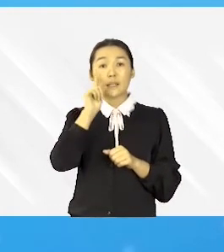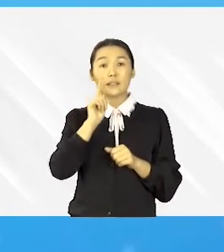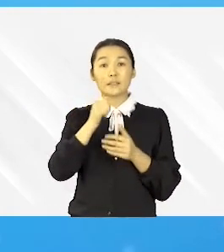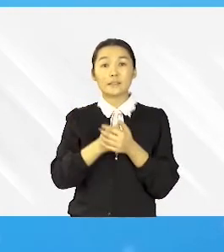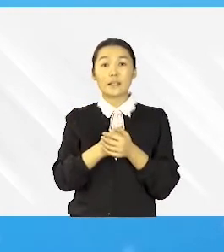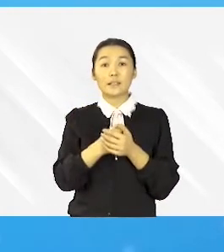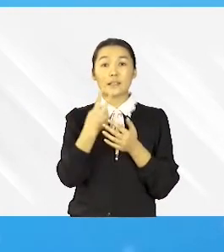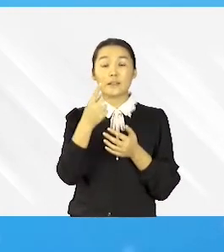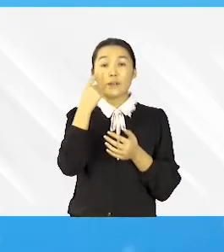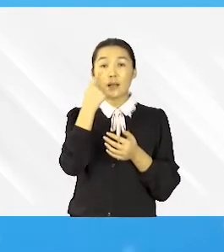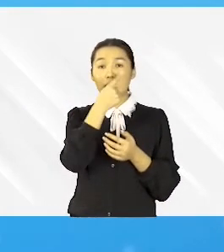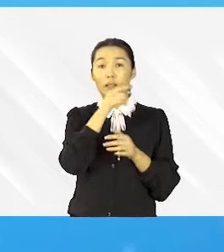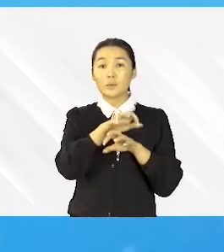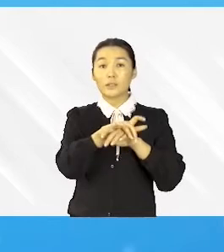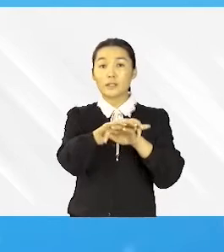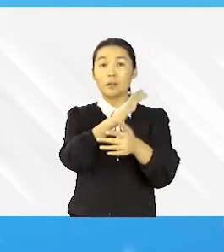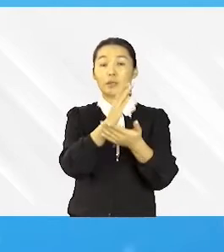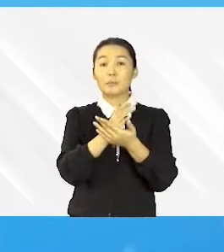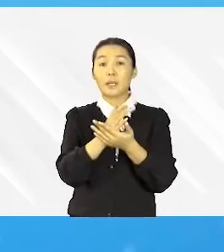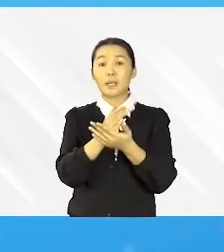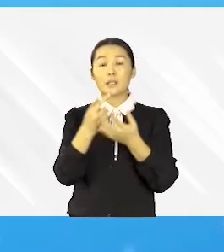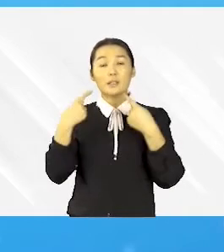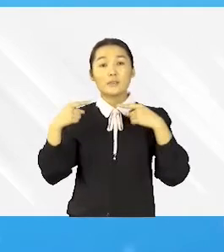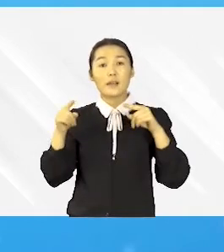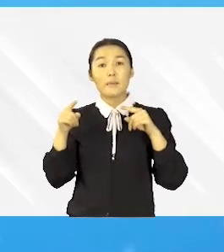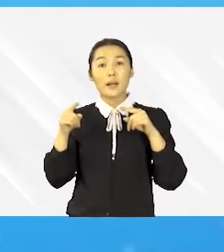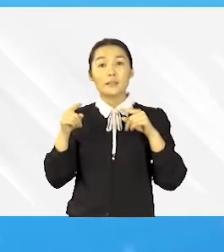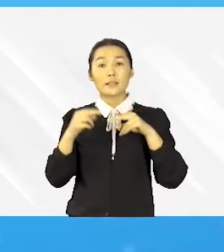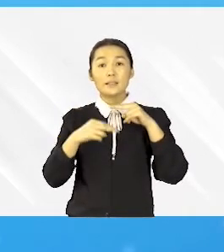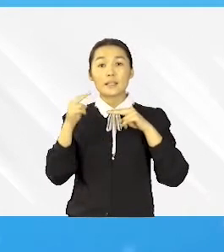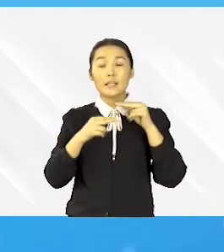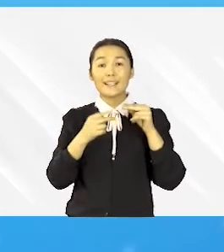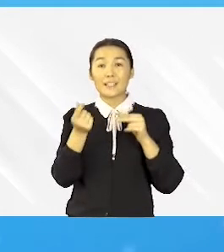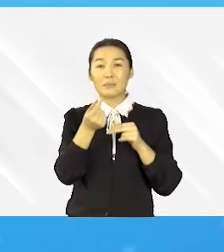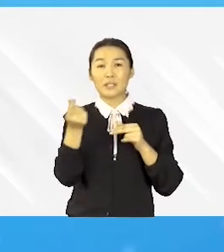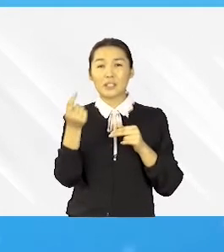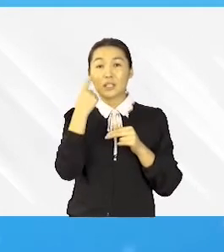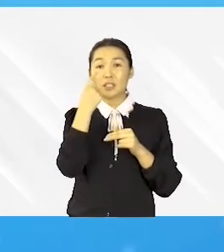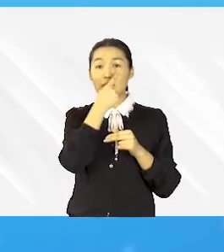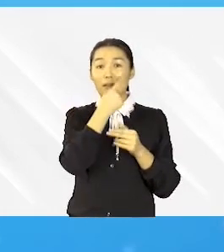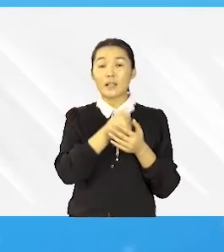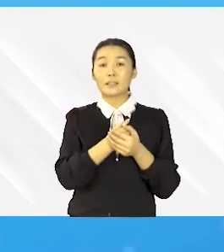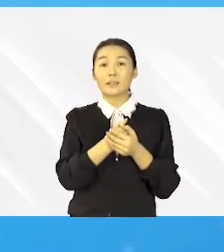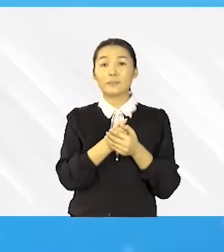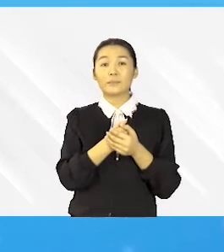2 глаза насекомого имеют очень своеобразное строение, состоят из мельчайших глазок, фасеток, дающих мозаичное